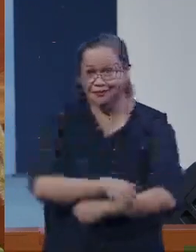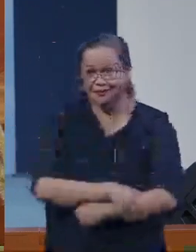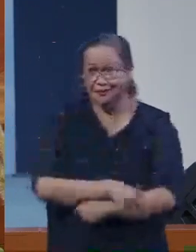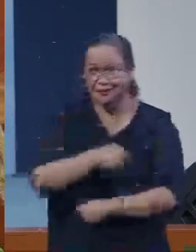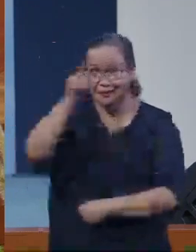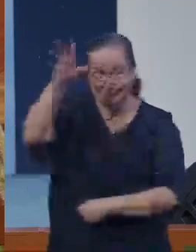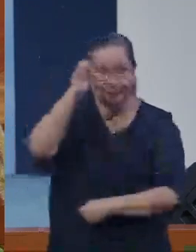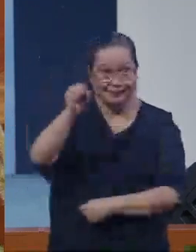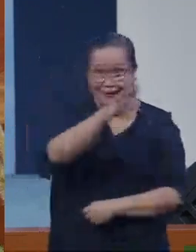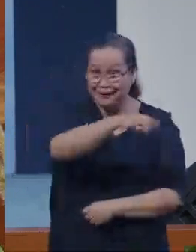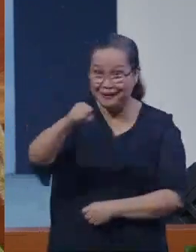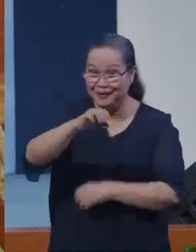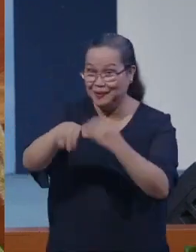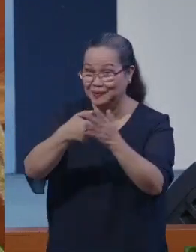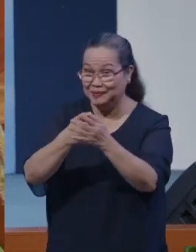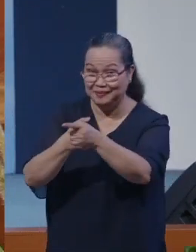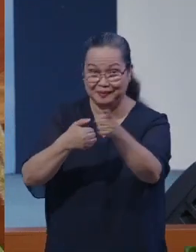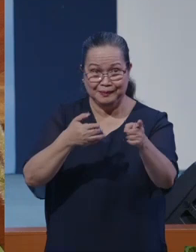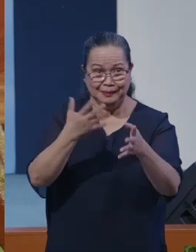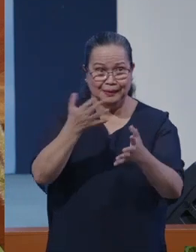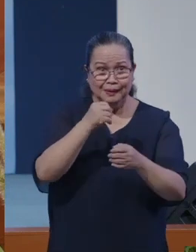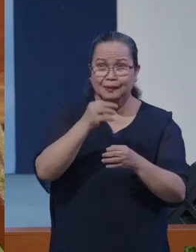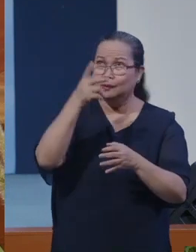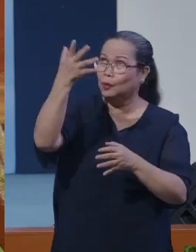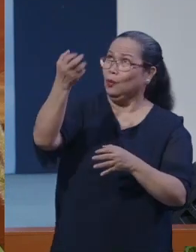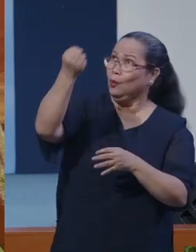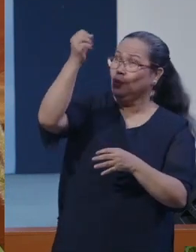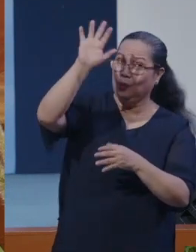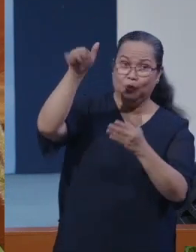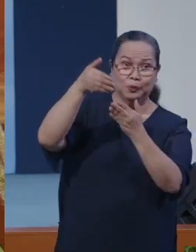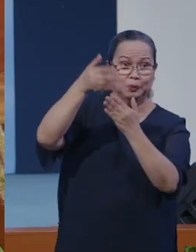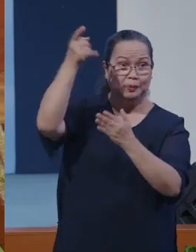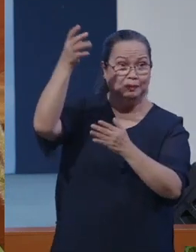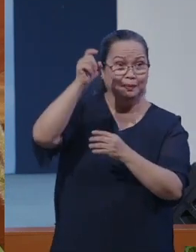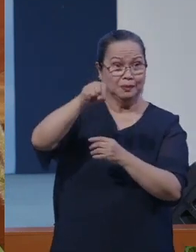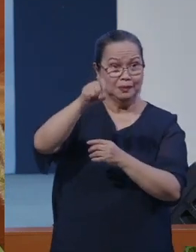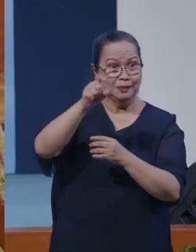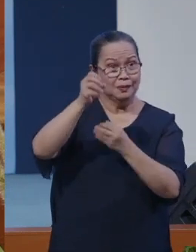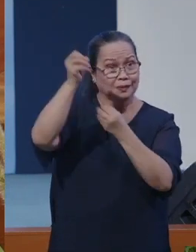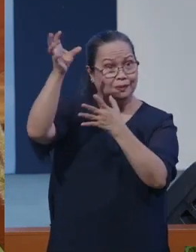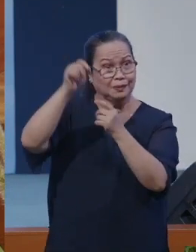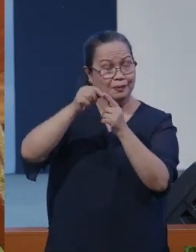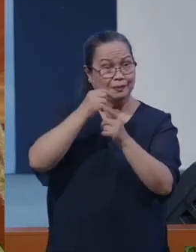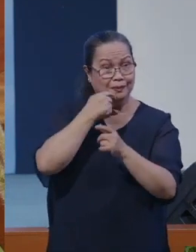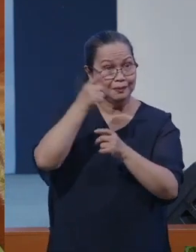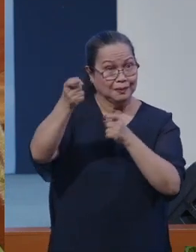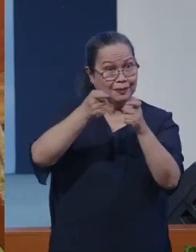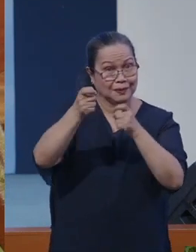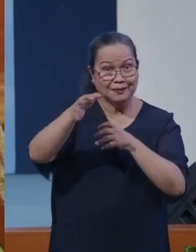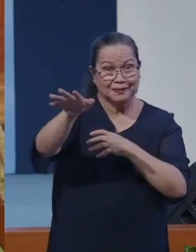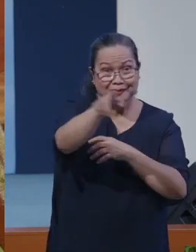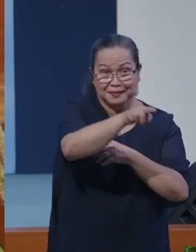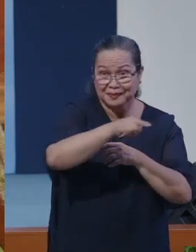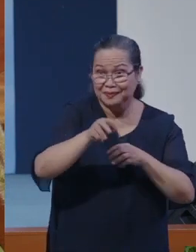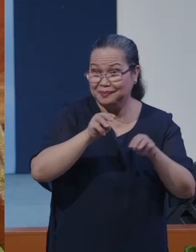kunin. Akala ko ba siya na ang may-ari ng lahat ng iyong tinatangkilik at ikaw ay tagapangalaga lamang? Kung totoo